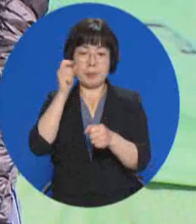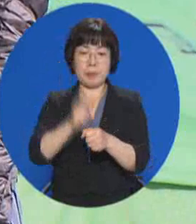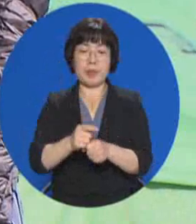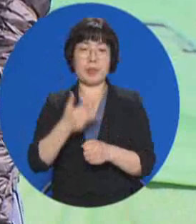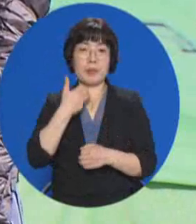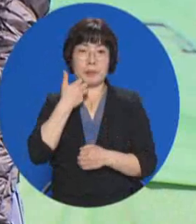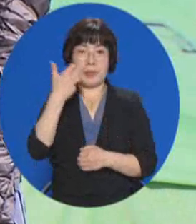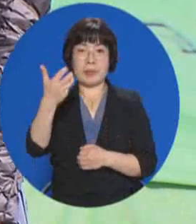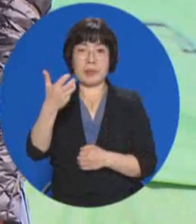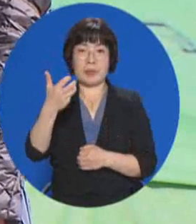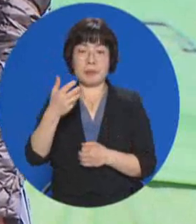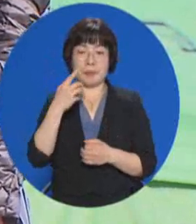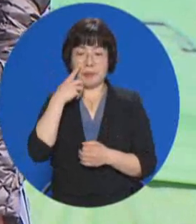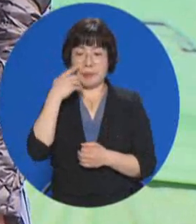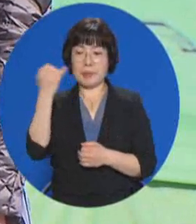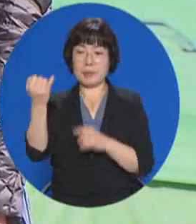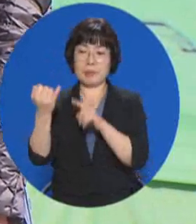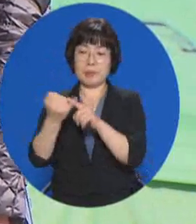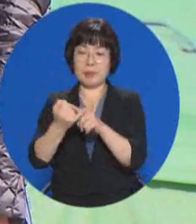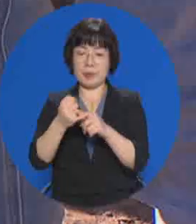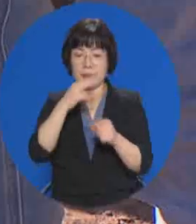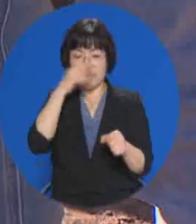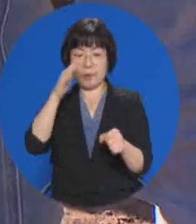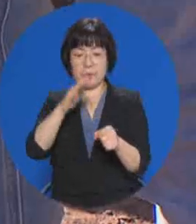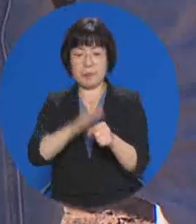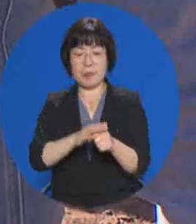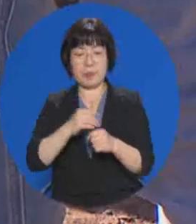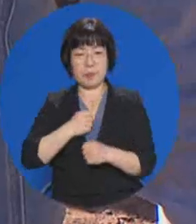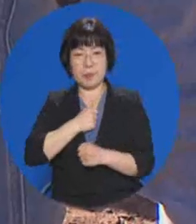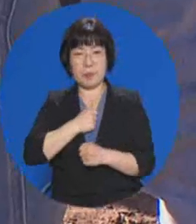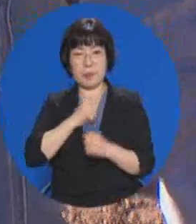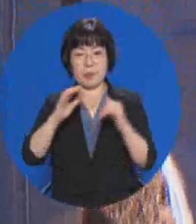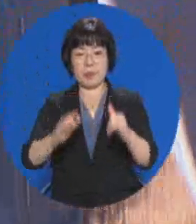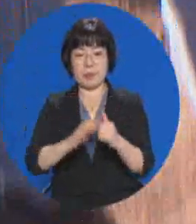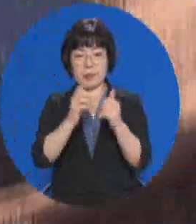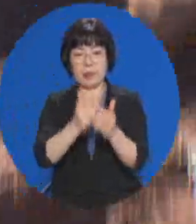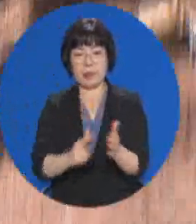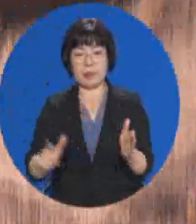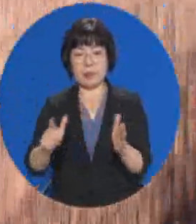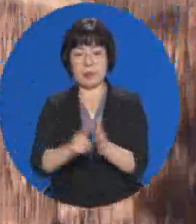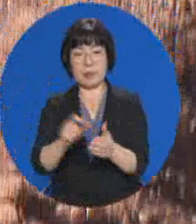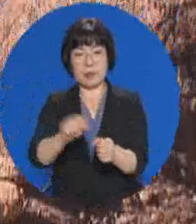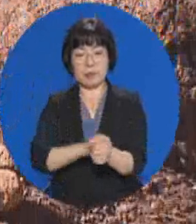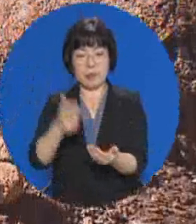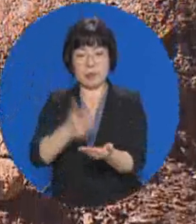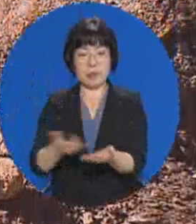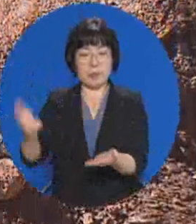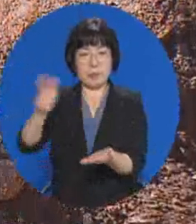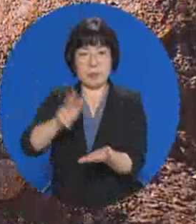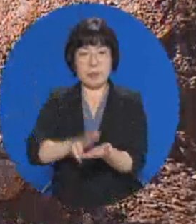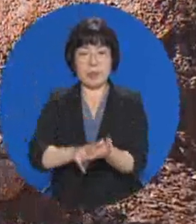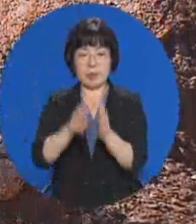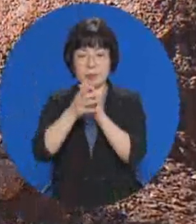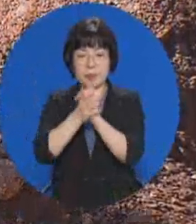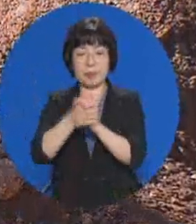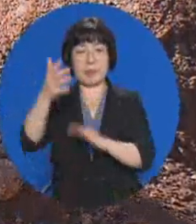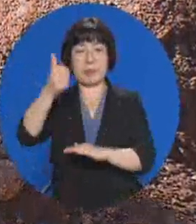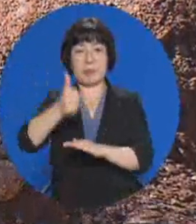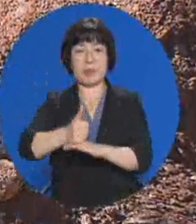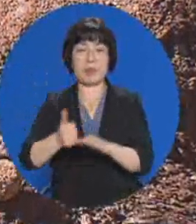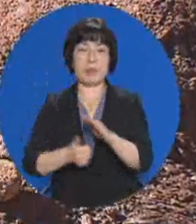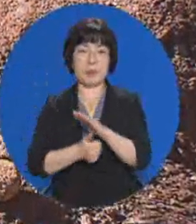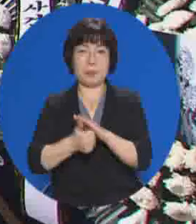씨. 한 많은 세상을 살아온 박 씨에게 특별법 제정은 그 무엇보다 간절한 마지막